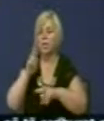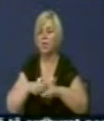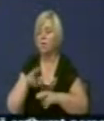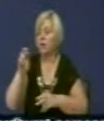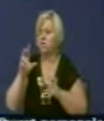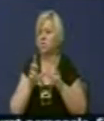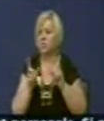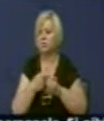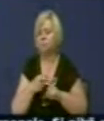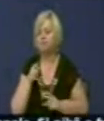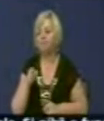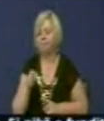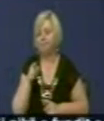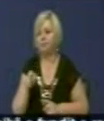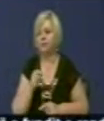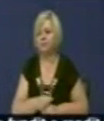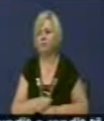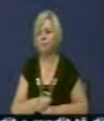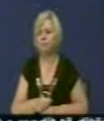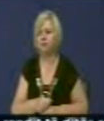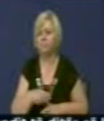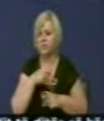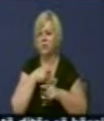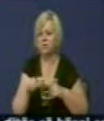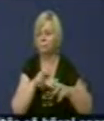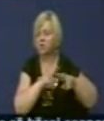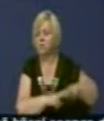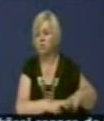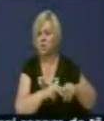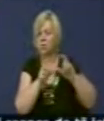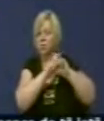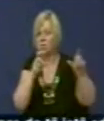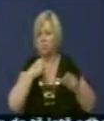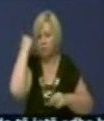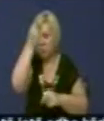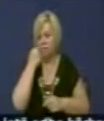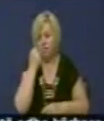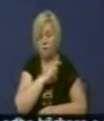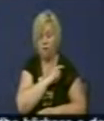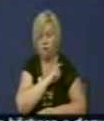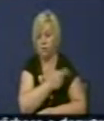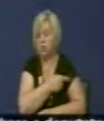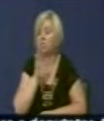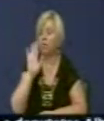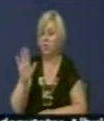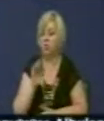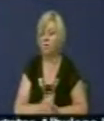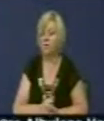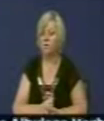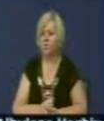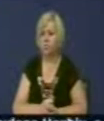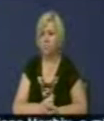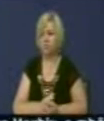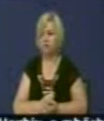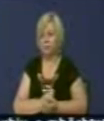fortë. Njëherë shpresojnë për vetë cenzurë vendese, e pastaj e kanë edhe cenzurën ndërkombëtare. Rrjedhimisht, më parë